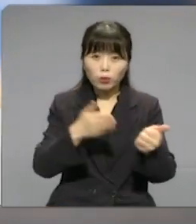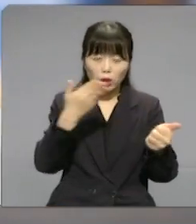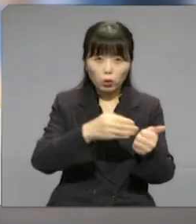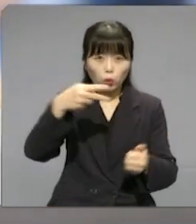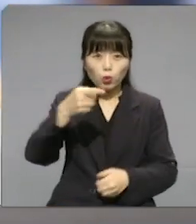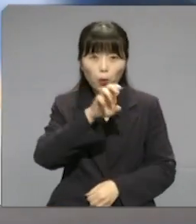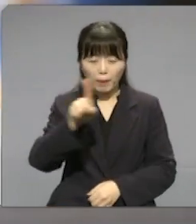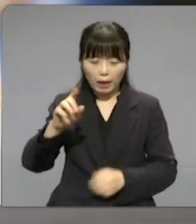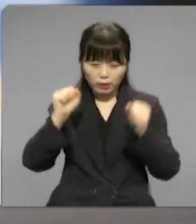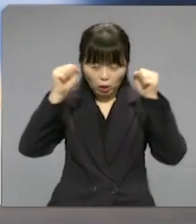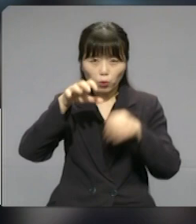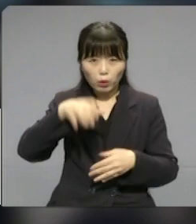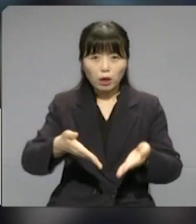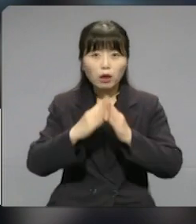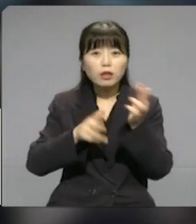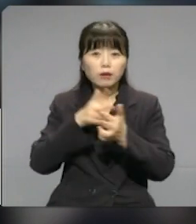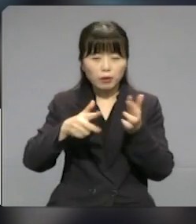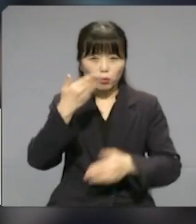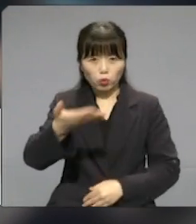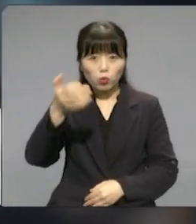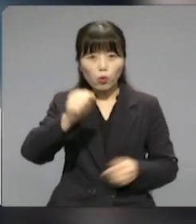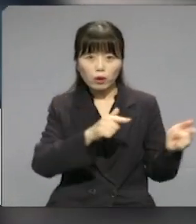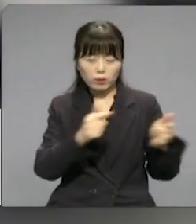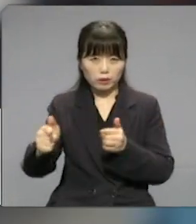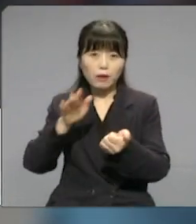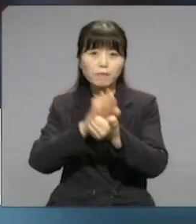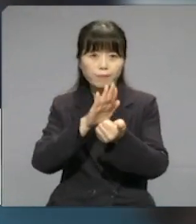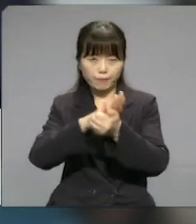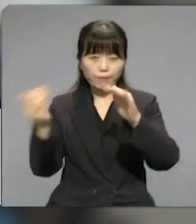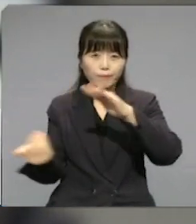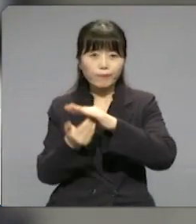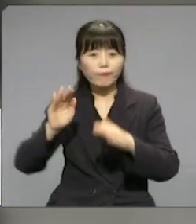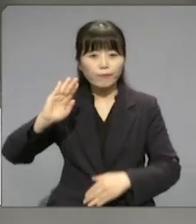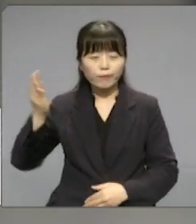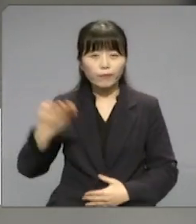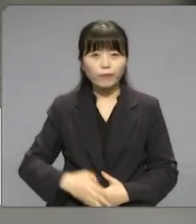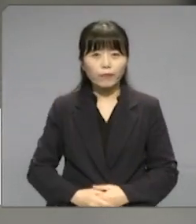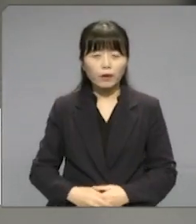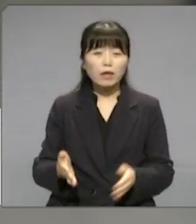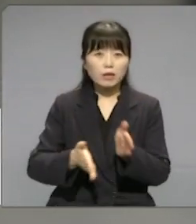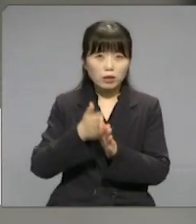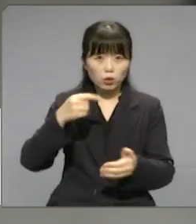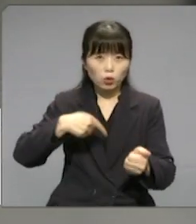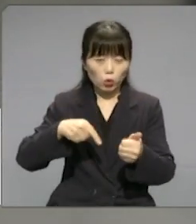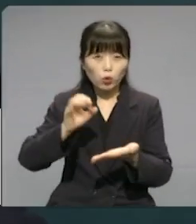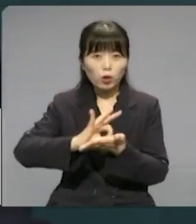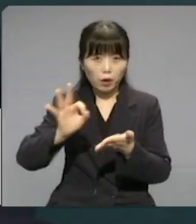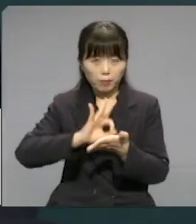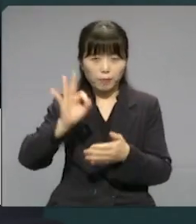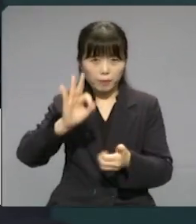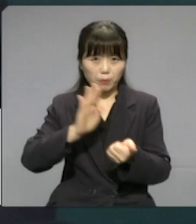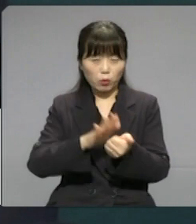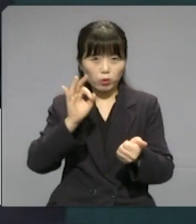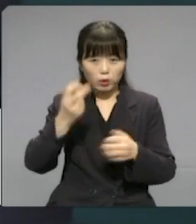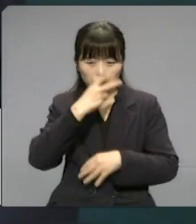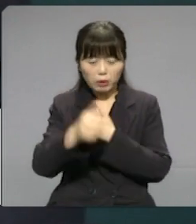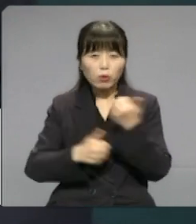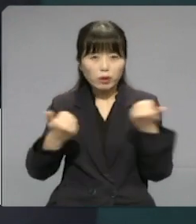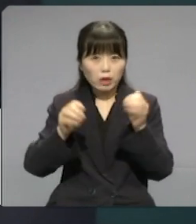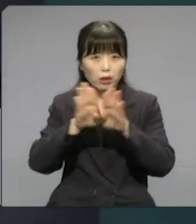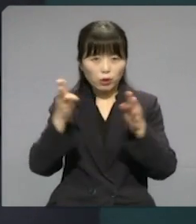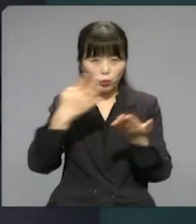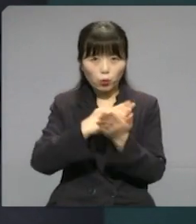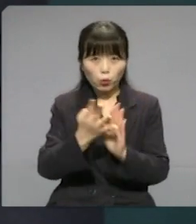돌마고 실내체육관 건립 사업에 9억원 등의 지원이 이루어집니다 신는 교육 경비 보조금 심의 위원회를 열어